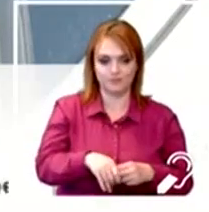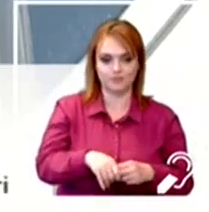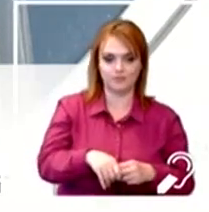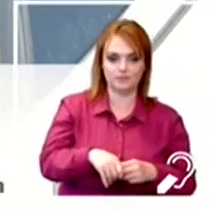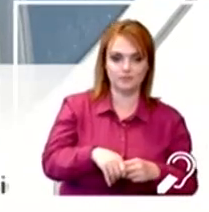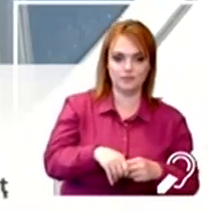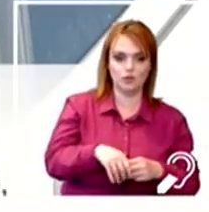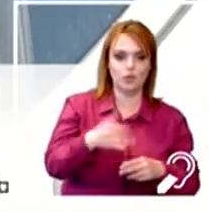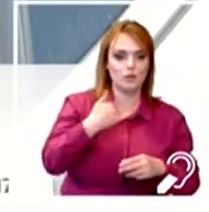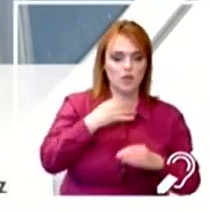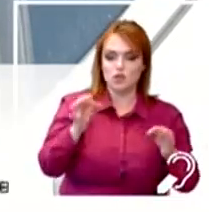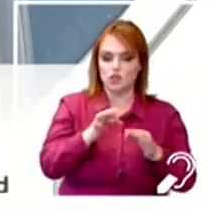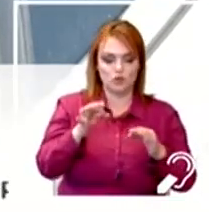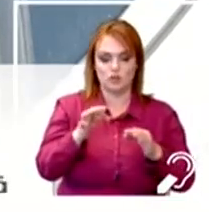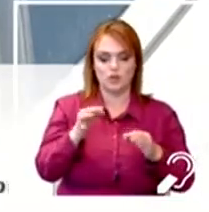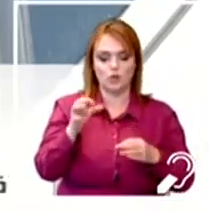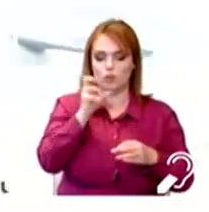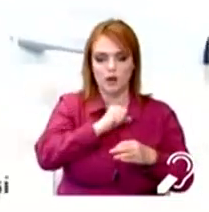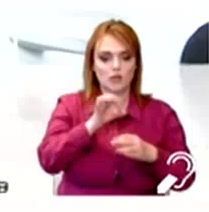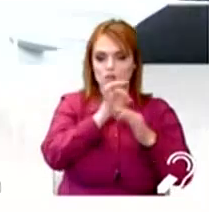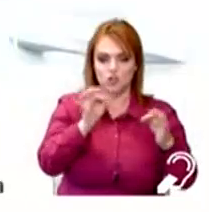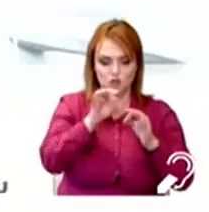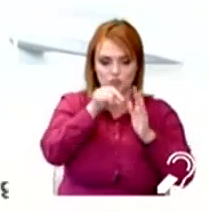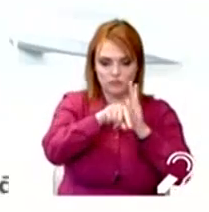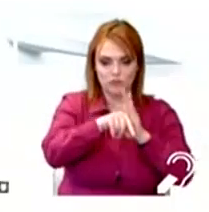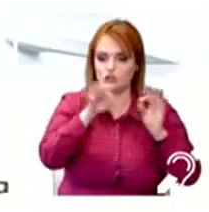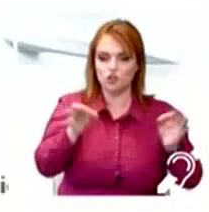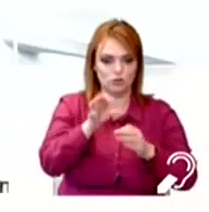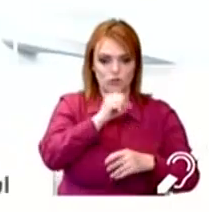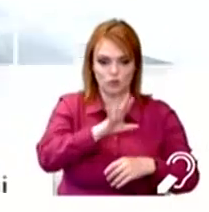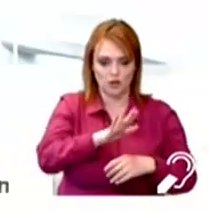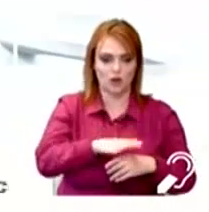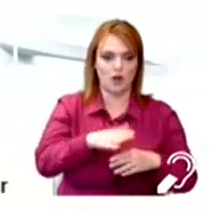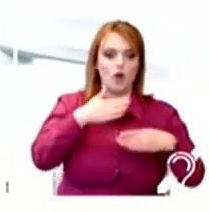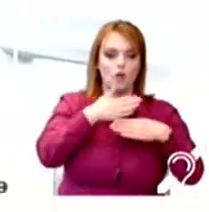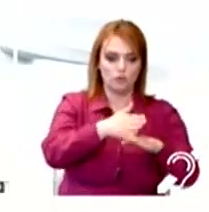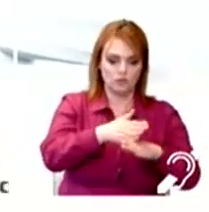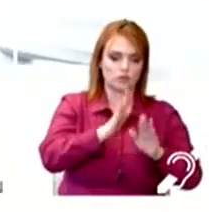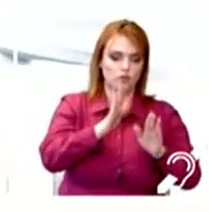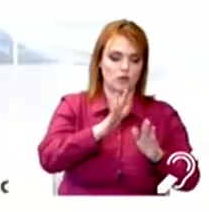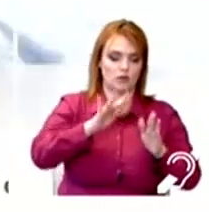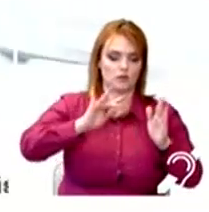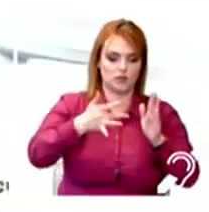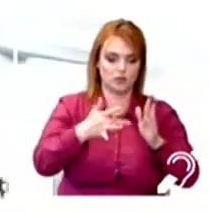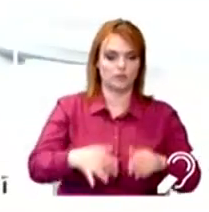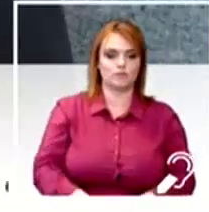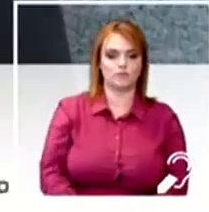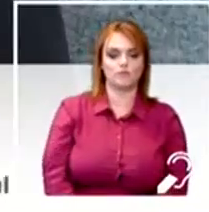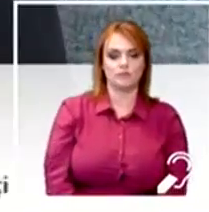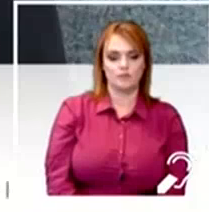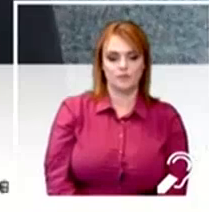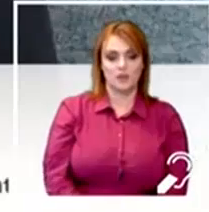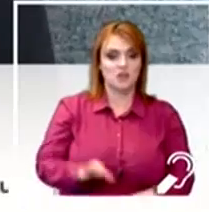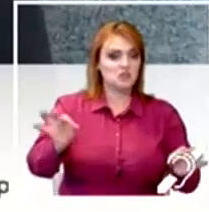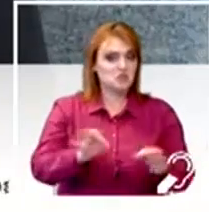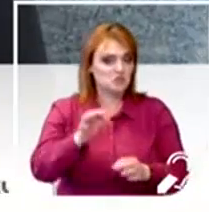n-a dispărut nimic. V-a deteriorat ambele geamuri? Spate, da, geamul din spate și geamul din partea pasagerului. Nu s-a